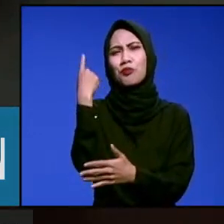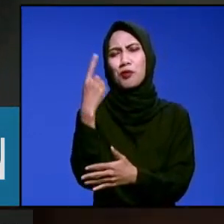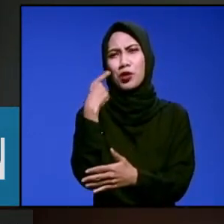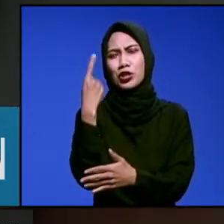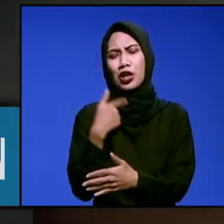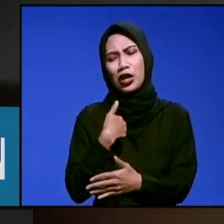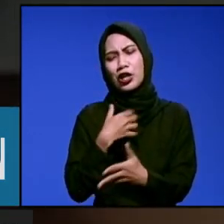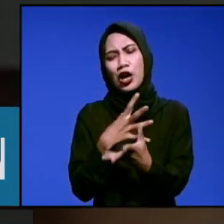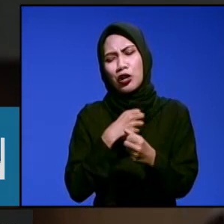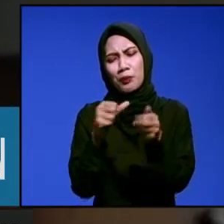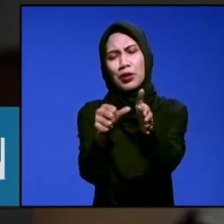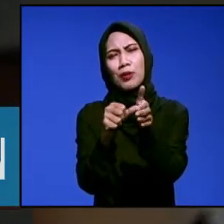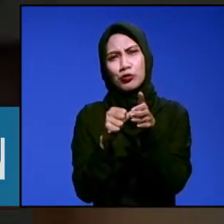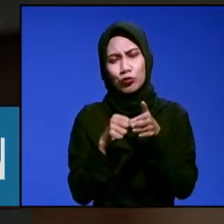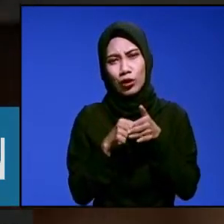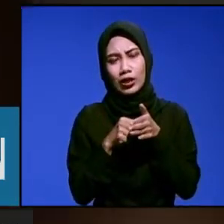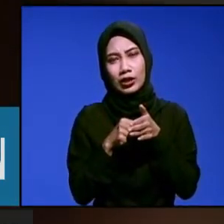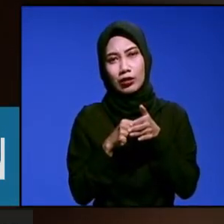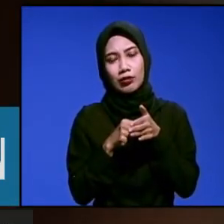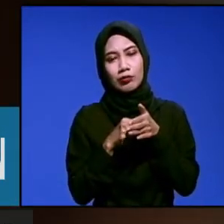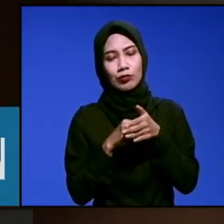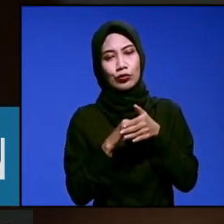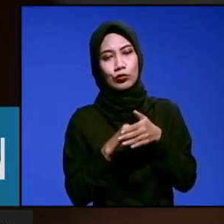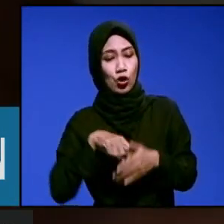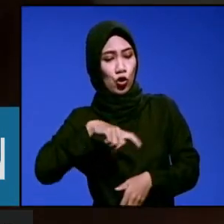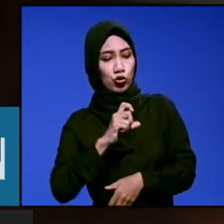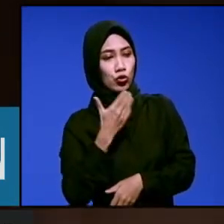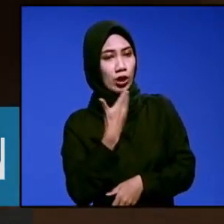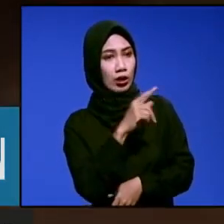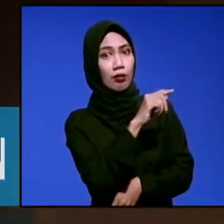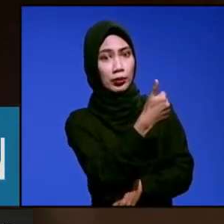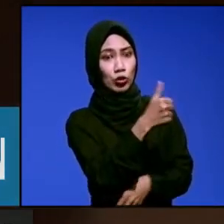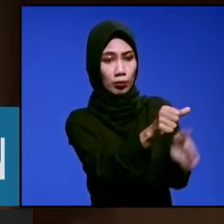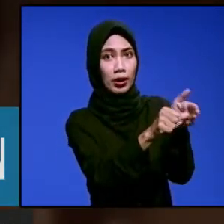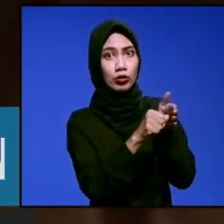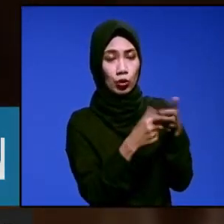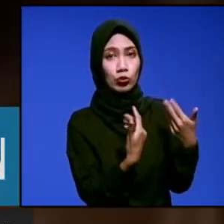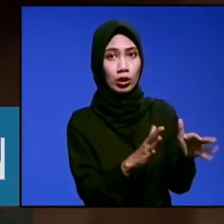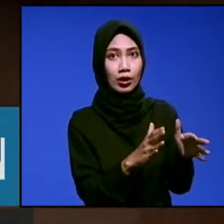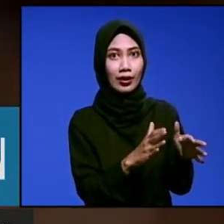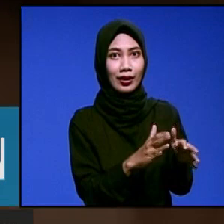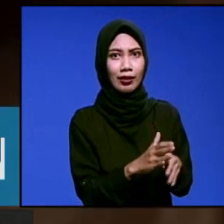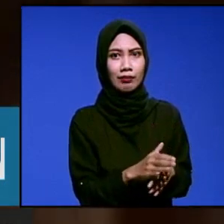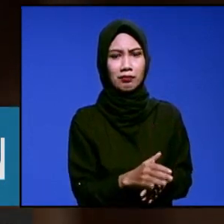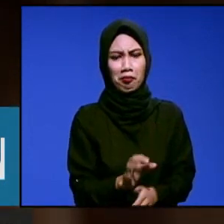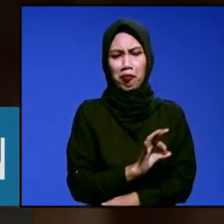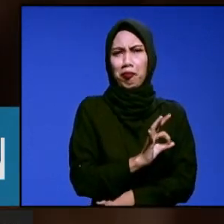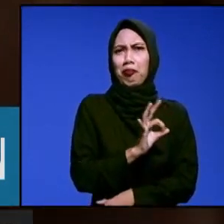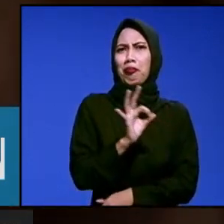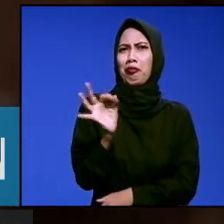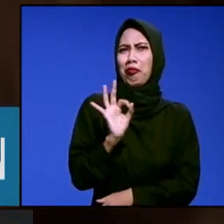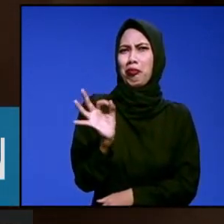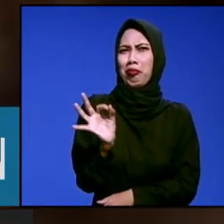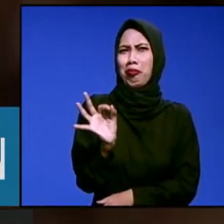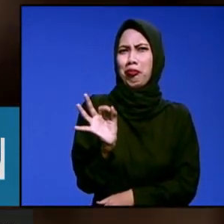pandemic fitnah Intens namun Saat ditanya Apakah sudah memperoleh bantuan ternyata lansia ini mengaku sama sekali belum